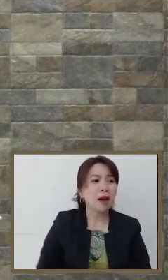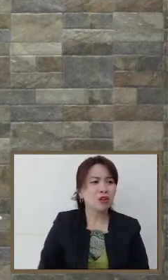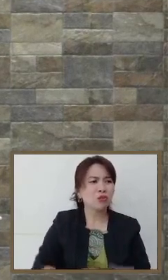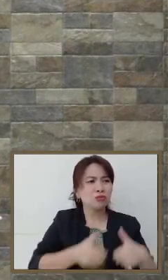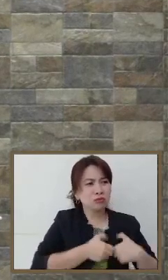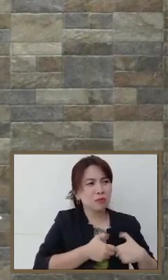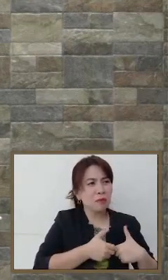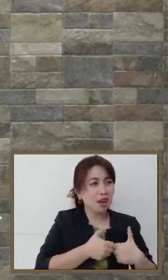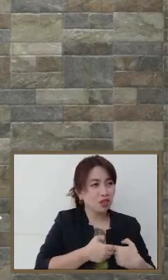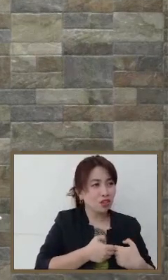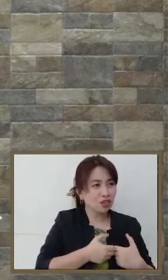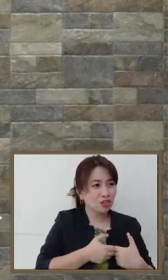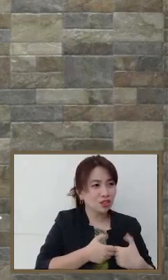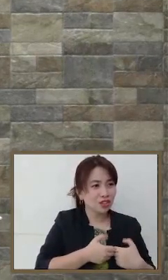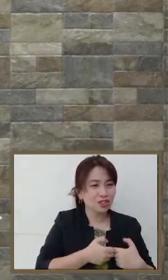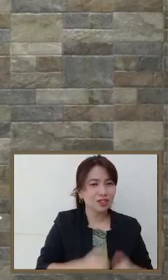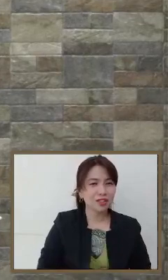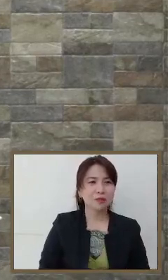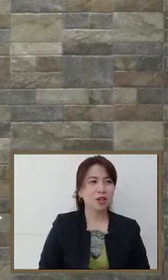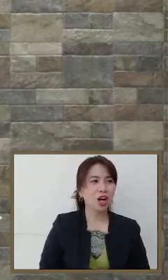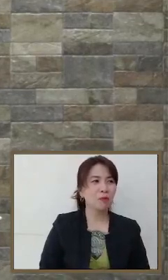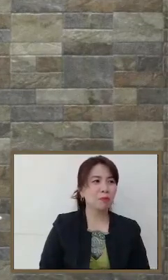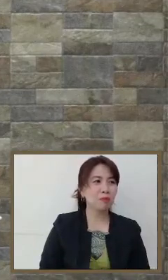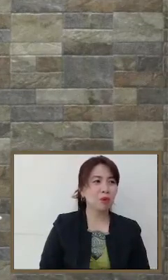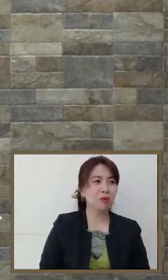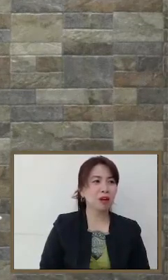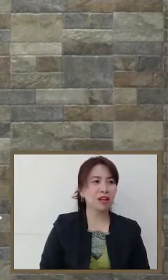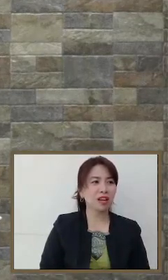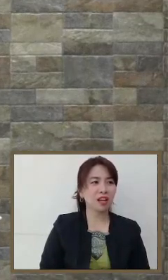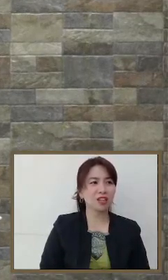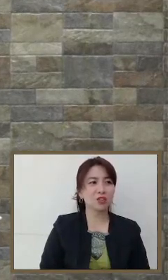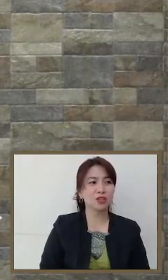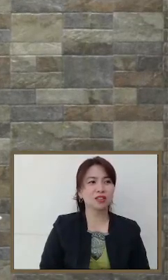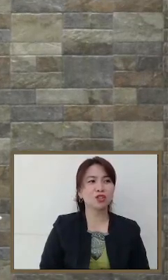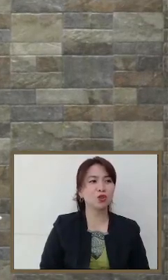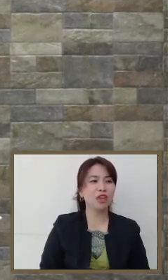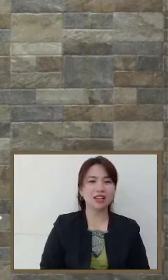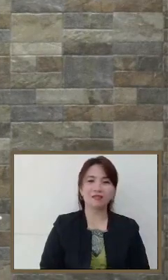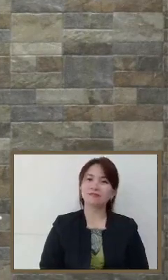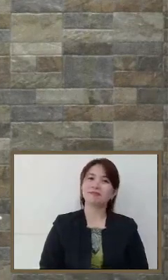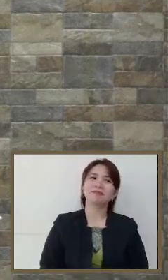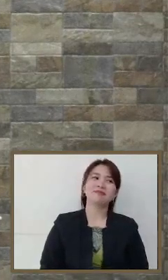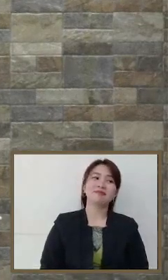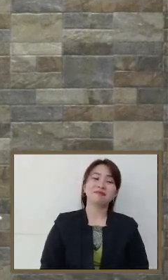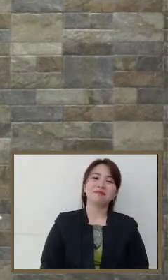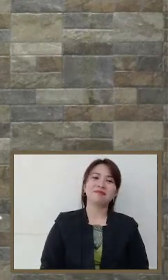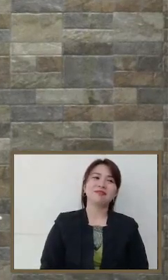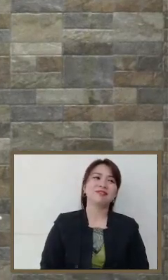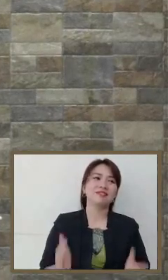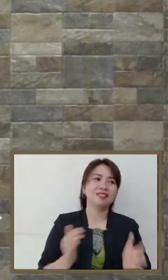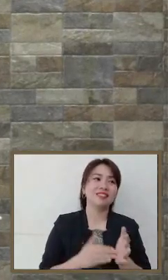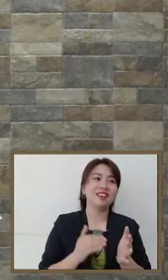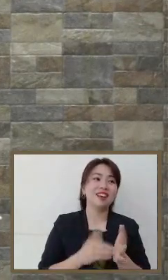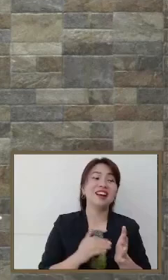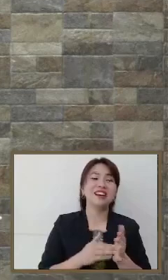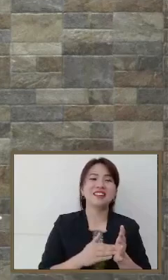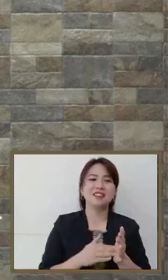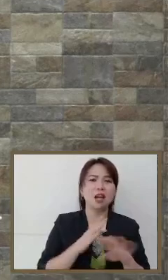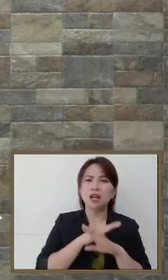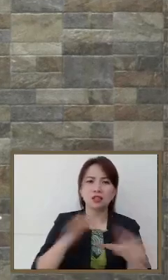hands Bakit gann sa kadahilan ng bergner mga kapatid huwag natin papahintulutan na malabo ang Diyos sa